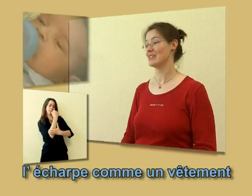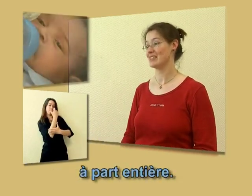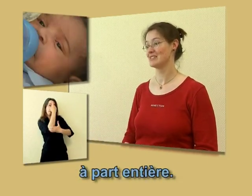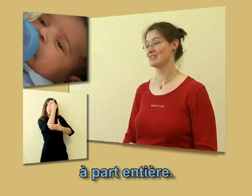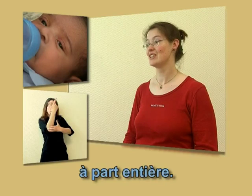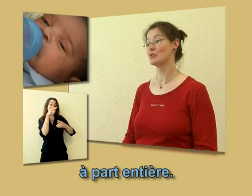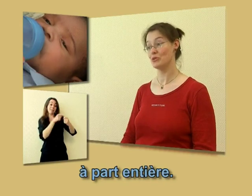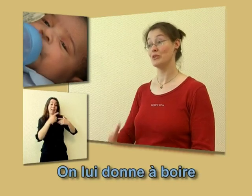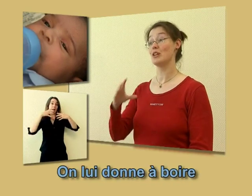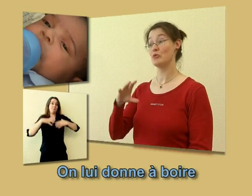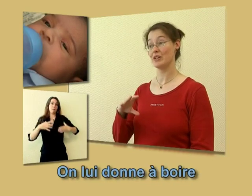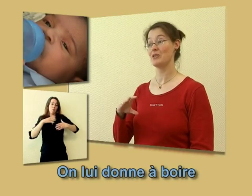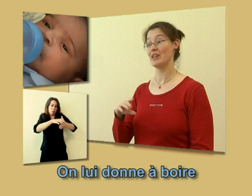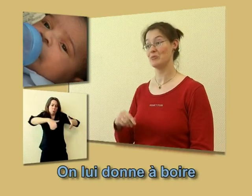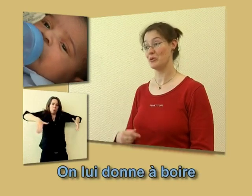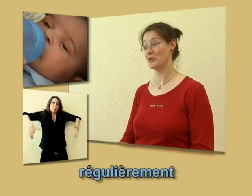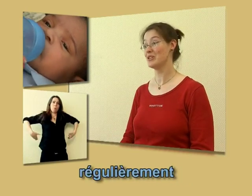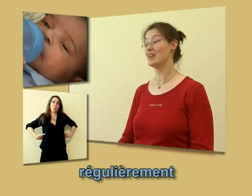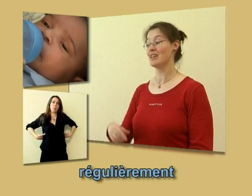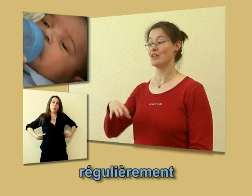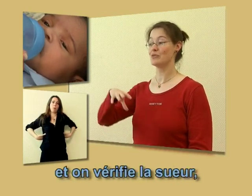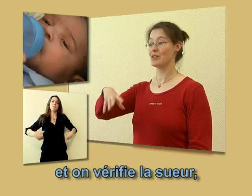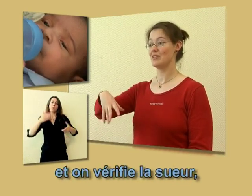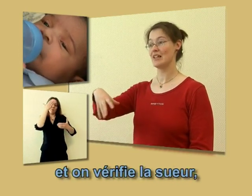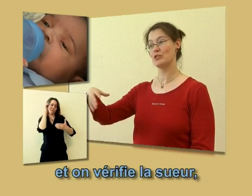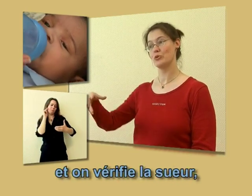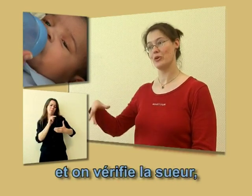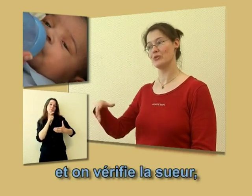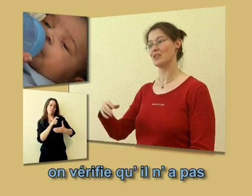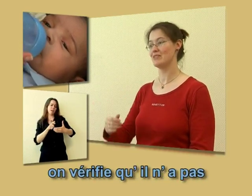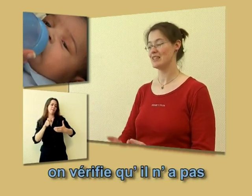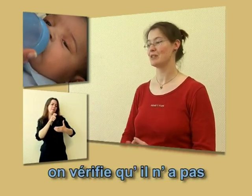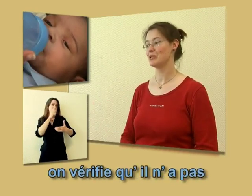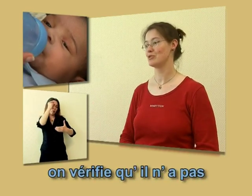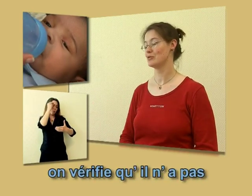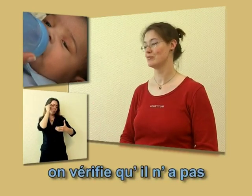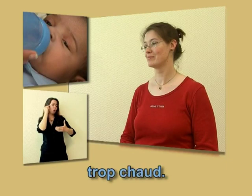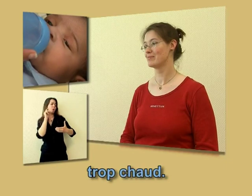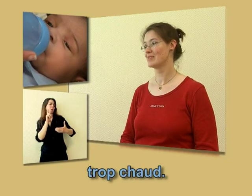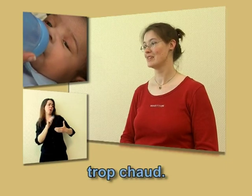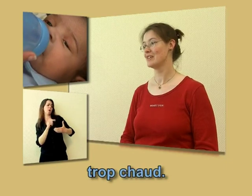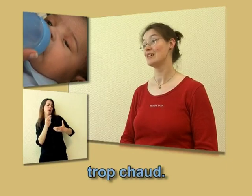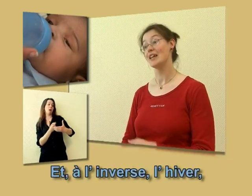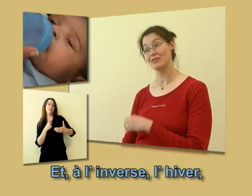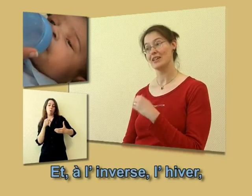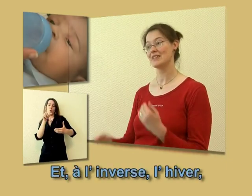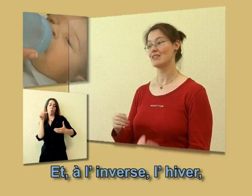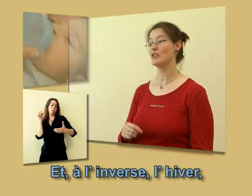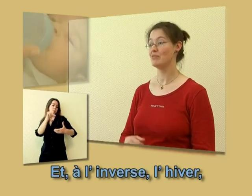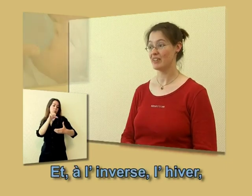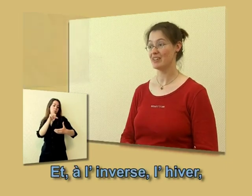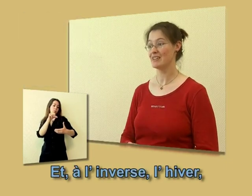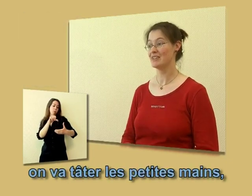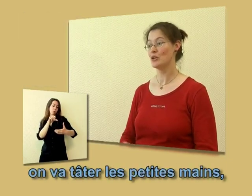part entière. Donc on lui donne à boire régulièrement, et on vérifie la sueur, on vérifie qu'il n'a pas trop chaud. Et à l'inverse,